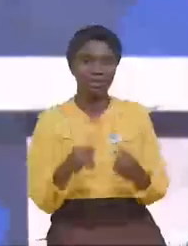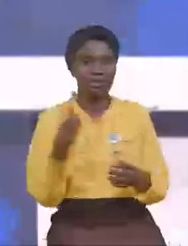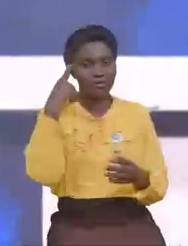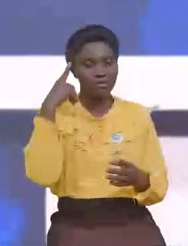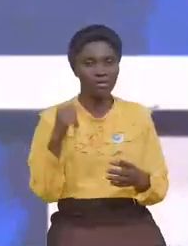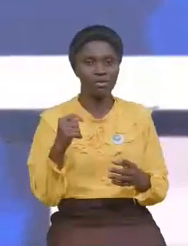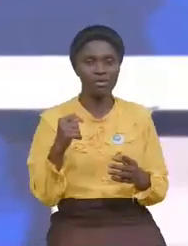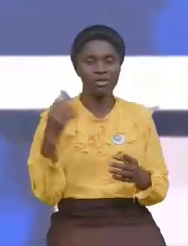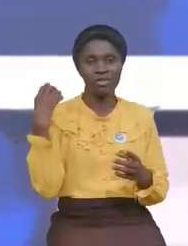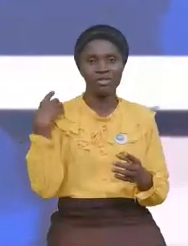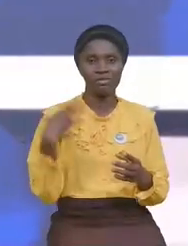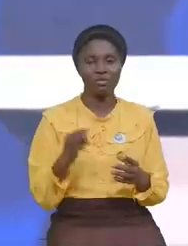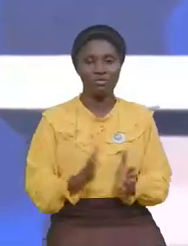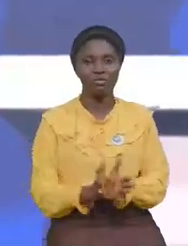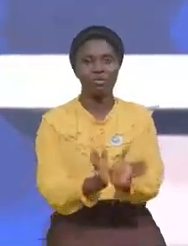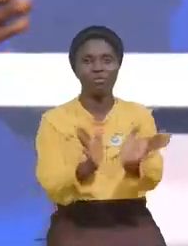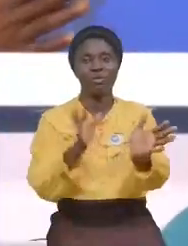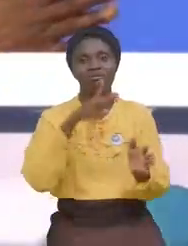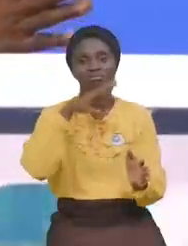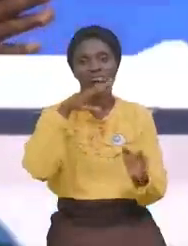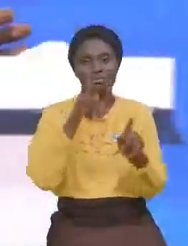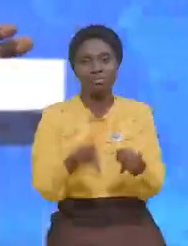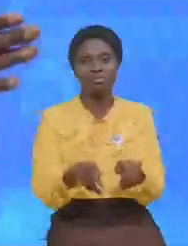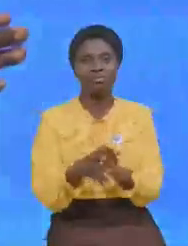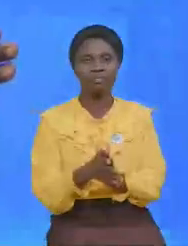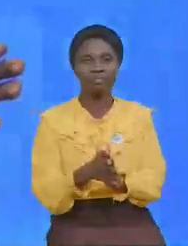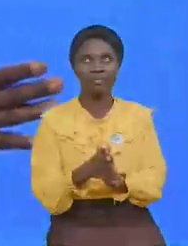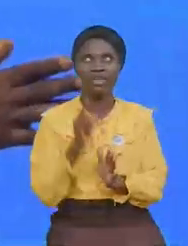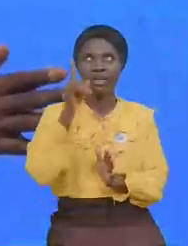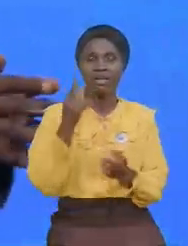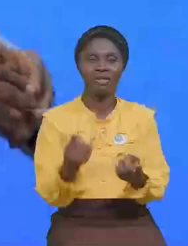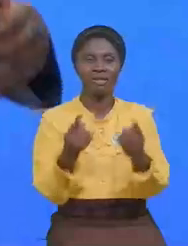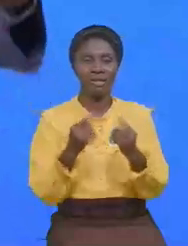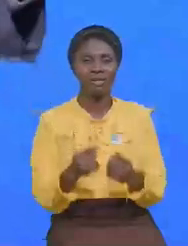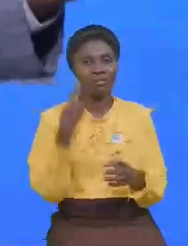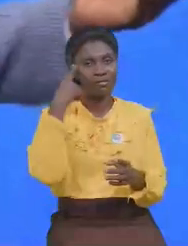Il est venu pour le chef des publicains.